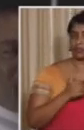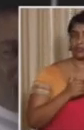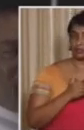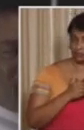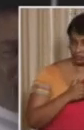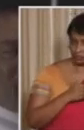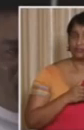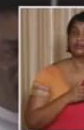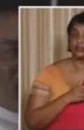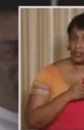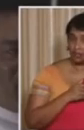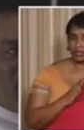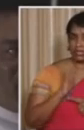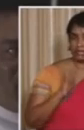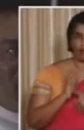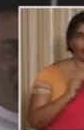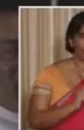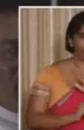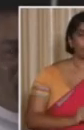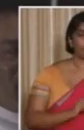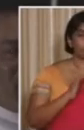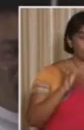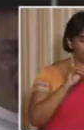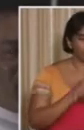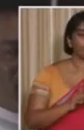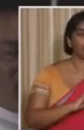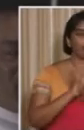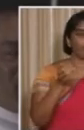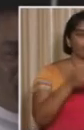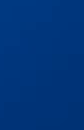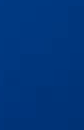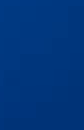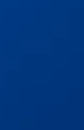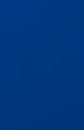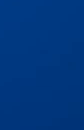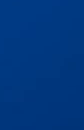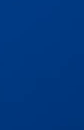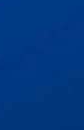පැත්තකට යනකොට තමුන්නාසලා කුහකයෝ වෙන්න එපා. ඔය කුහකයෝ වෙන එකෙන් තමයි පක්ෂය ඉතුරු ටික ඉල්ලන්නේ නැත්තේ.